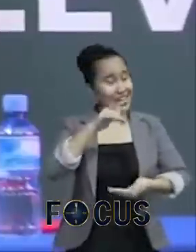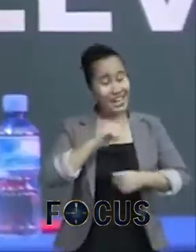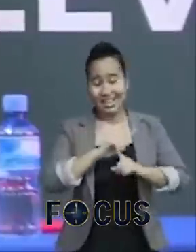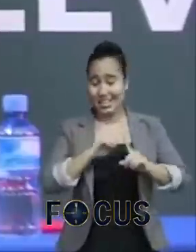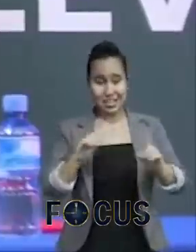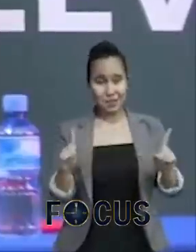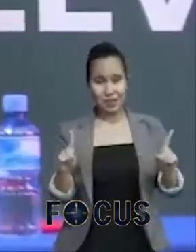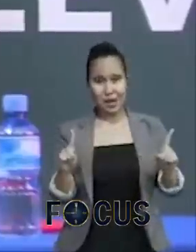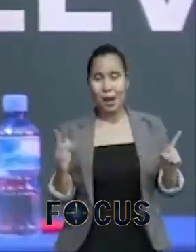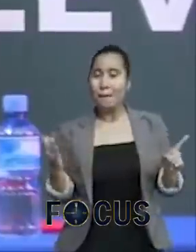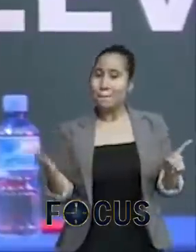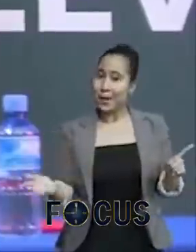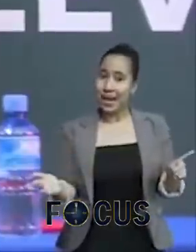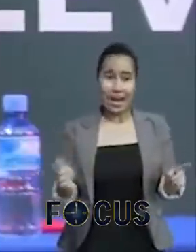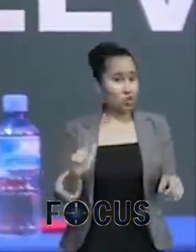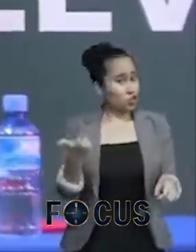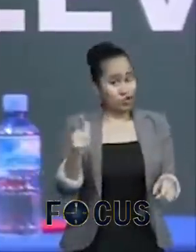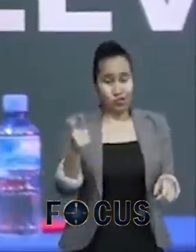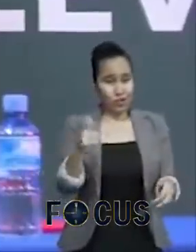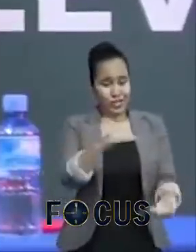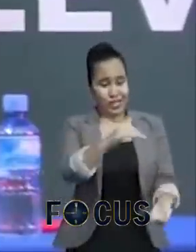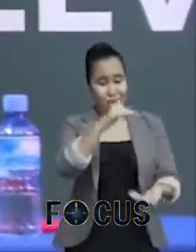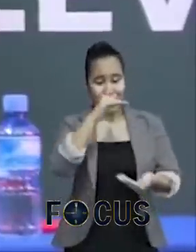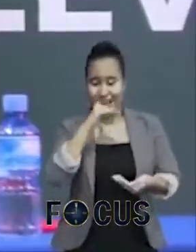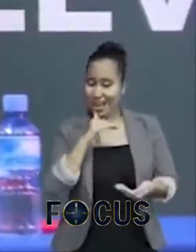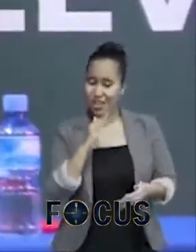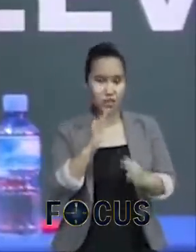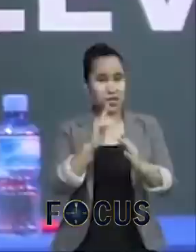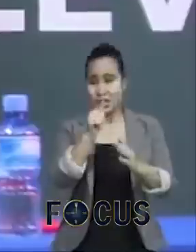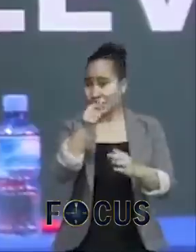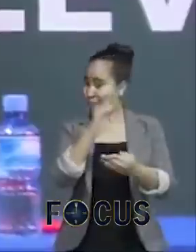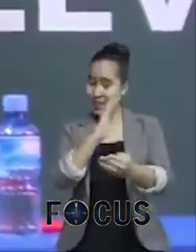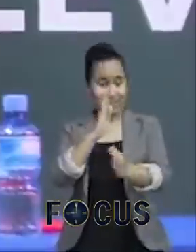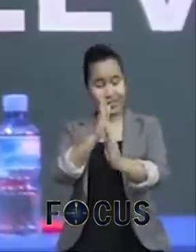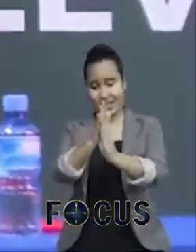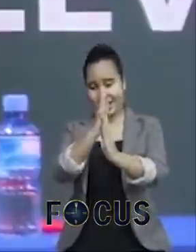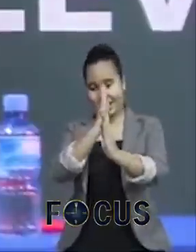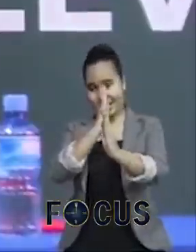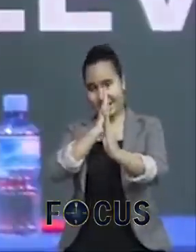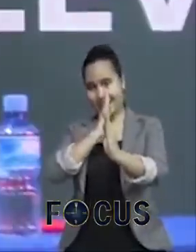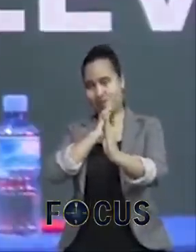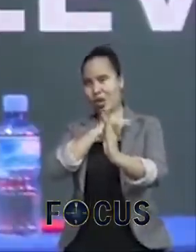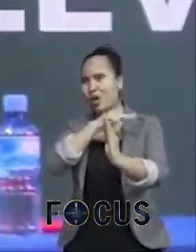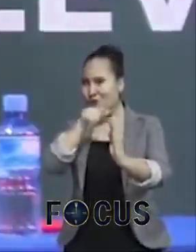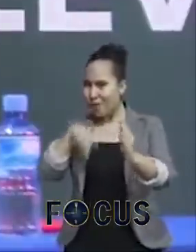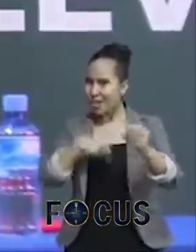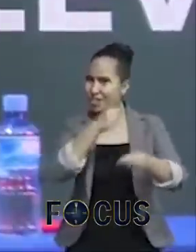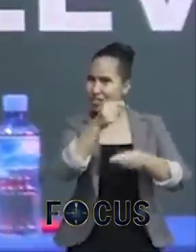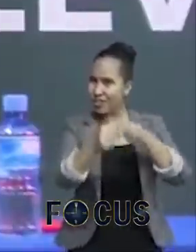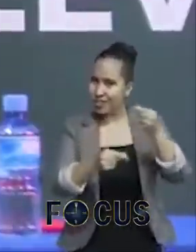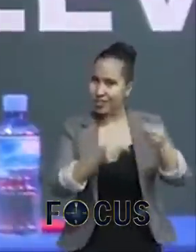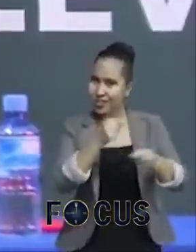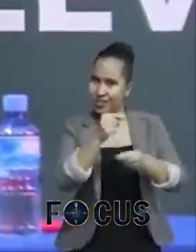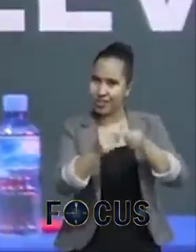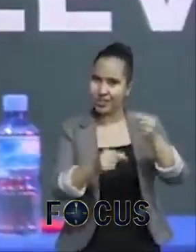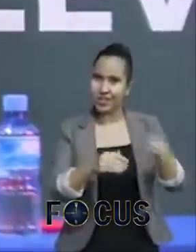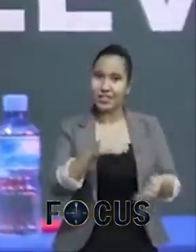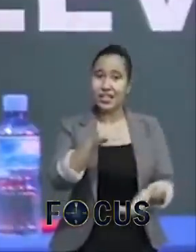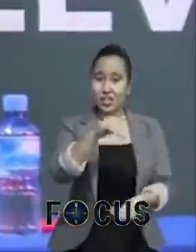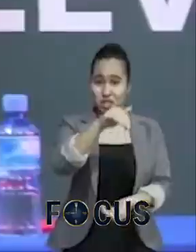je nu in een kies een pakket, in een snap in de rij, we zorgen dat je kies je pakket naar je